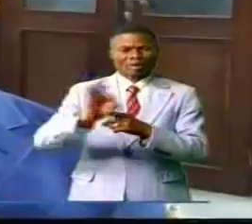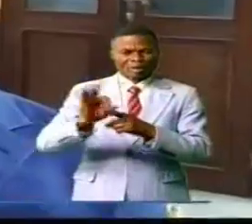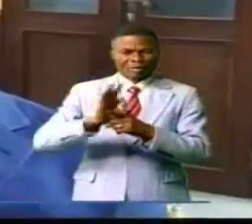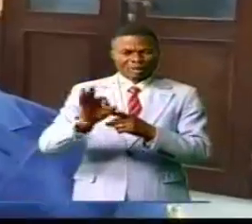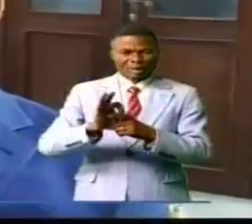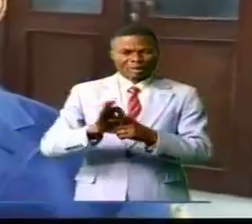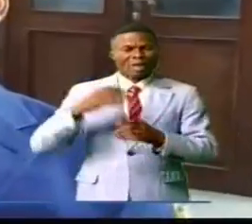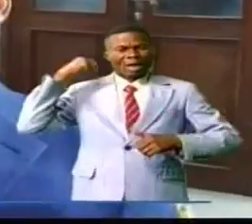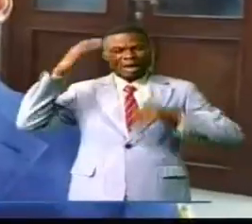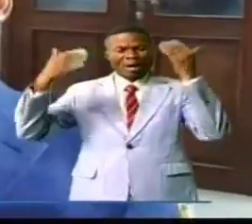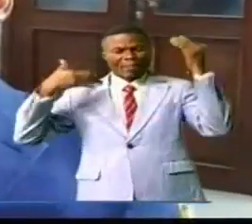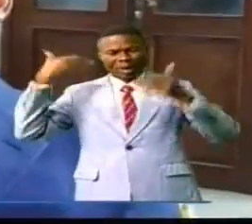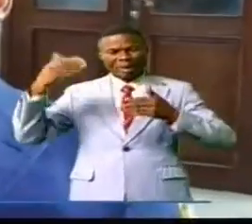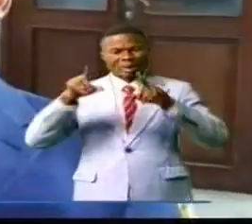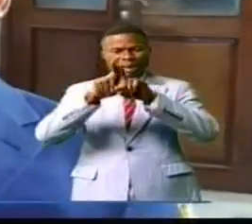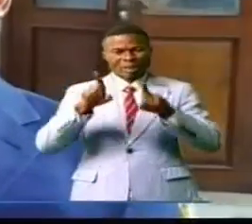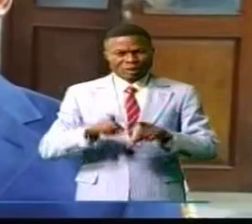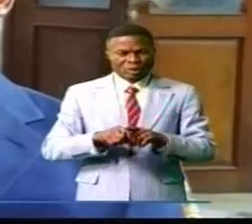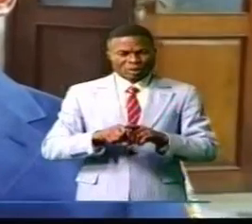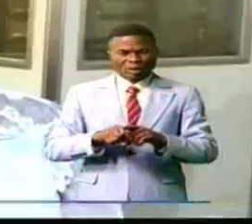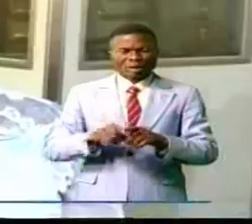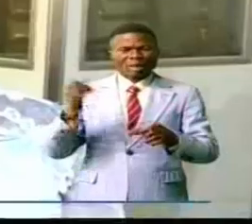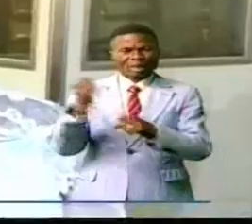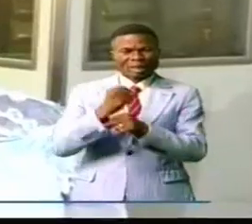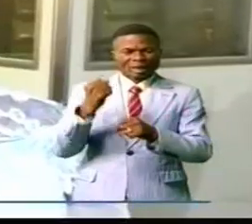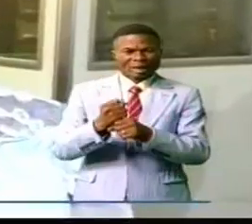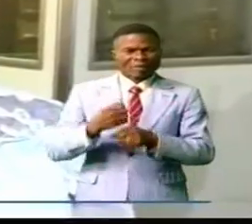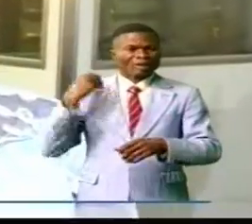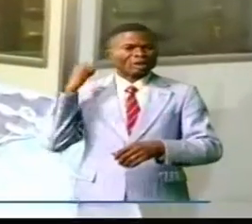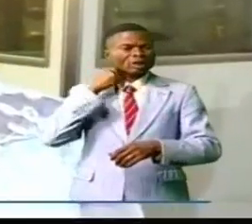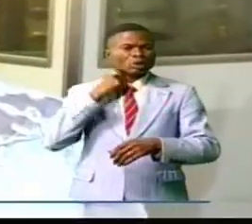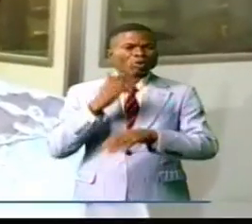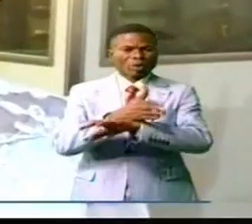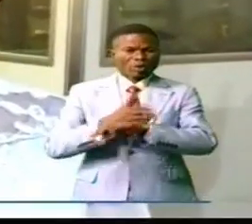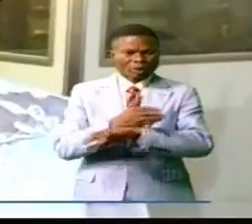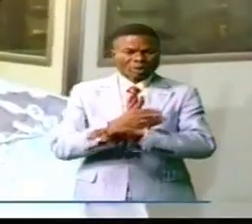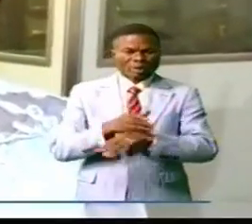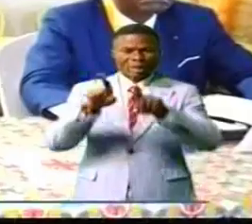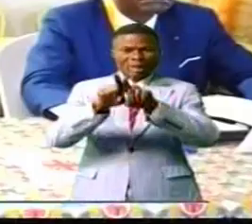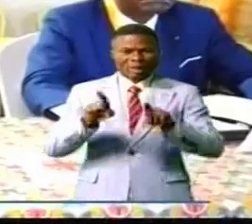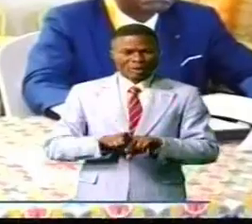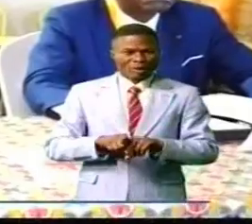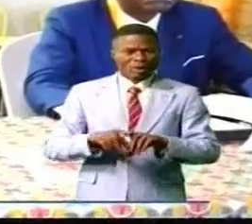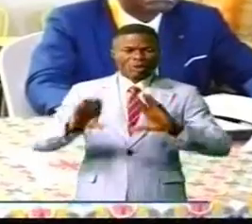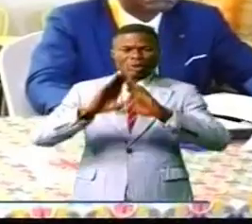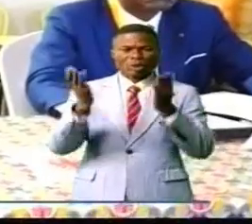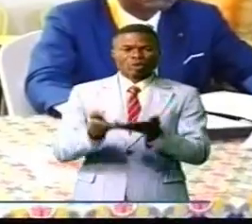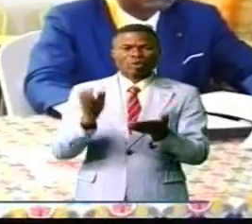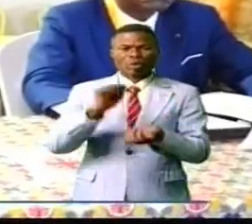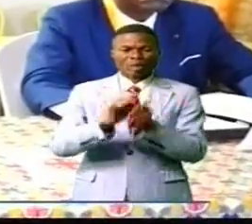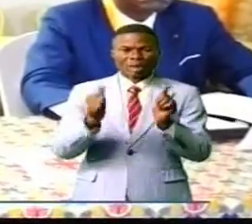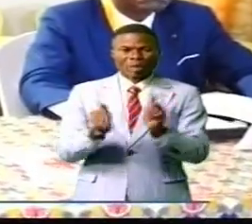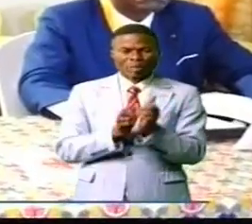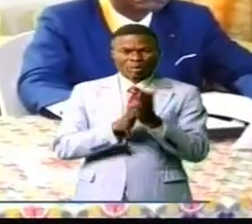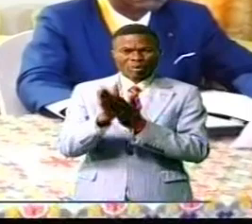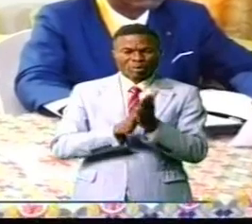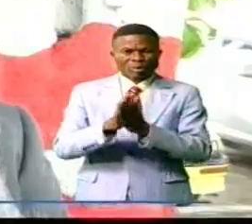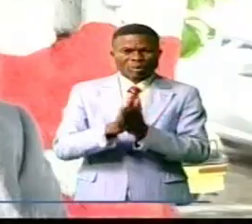la pratique de la profession vétérinaire et sur toutes les questions qui regardent